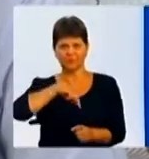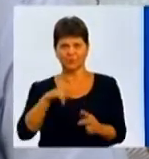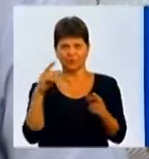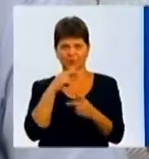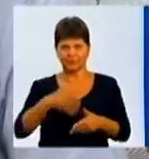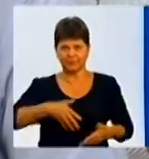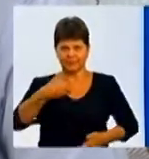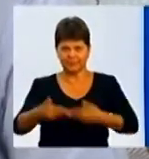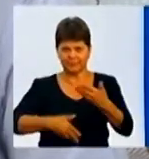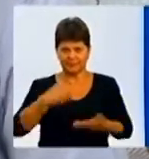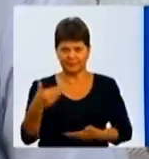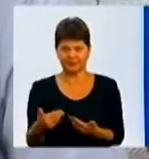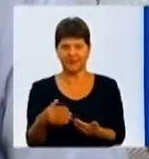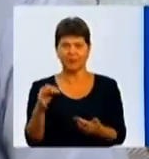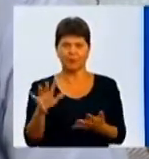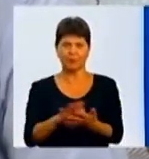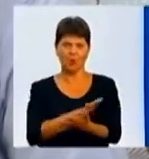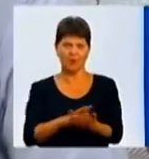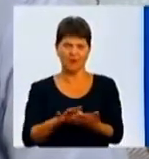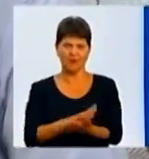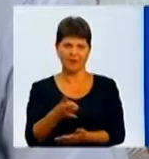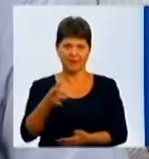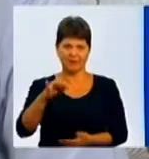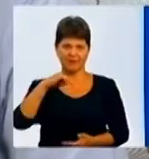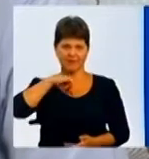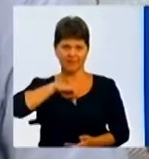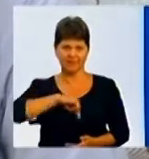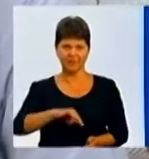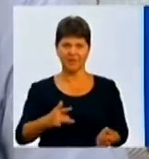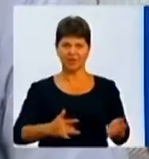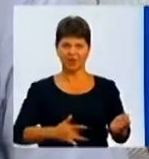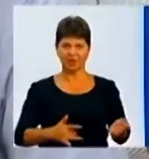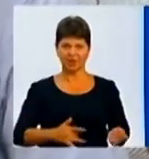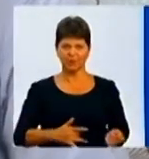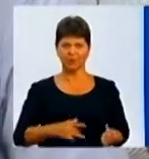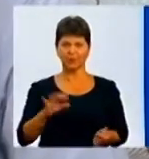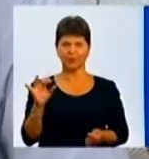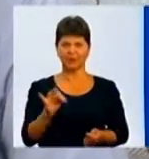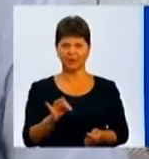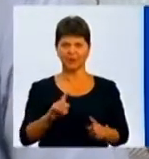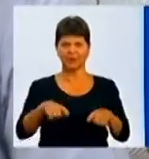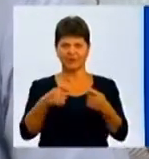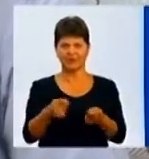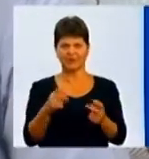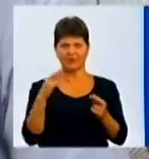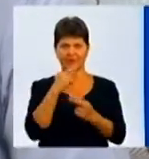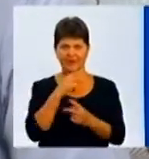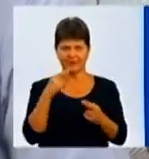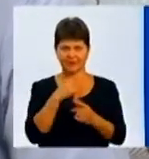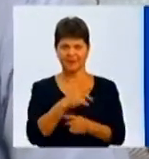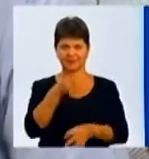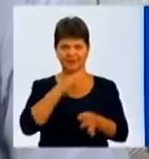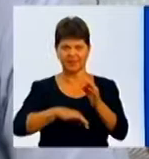і промивання там уже і желудка, і в принципі давати слабітельне, те, що говорили.